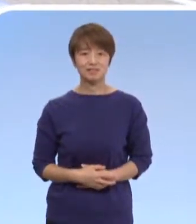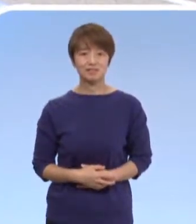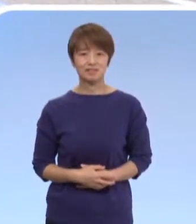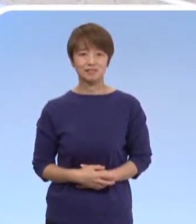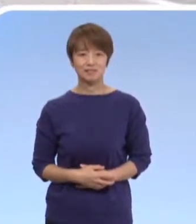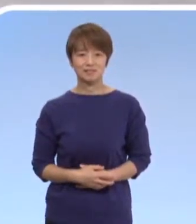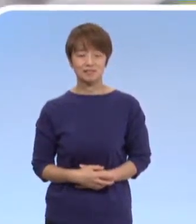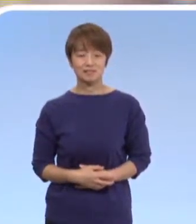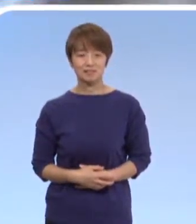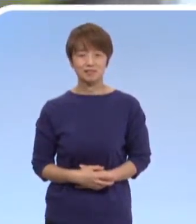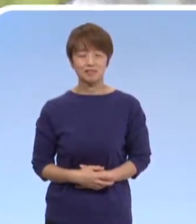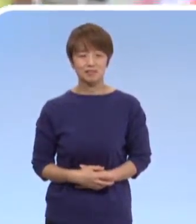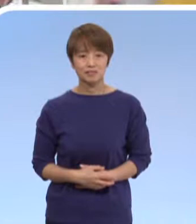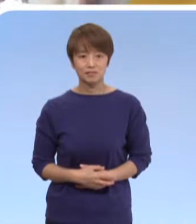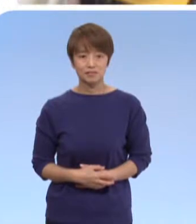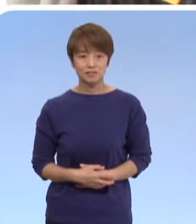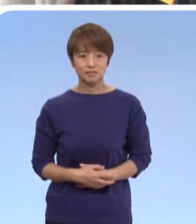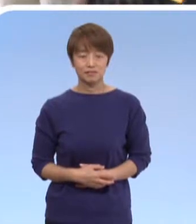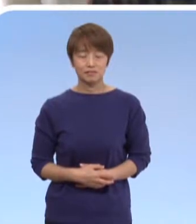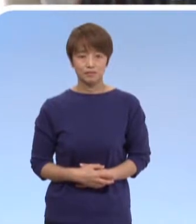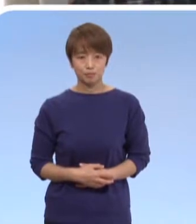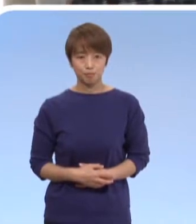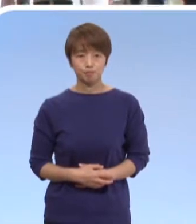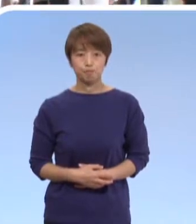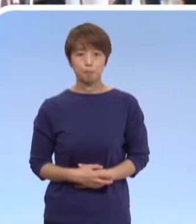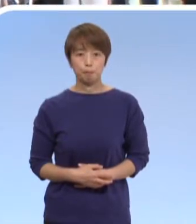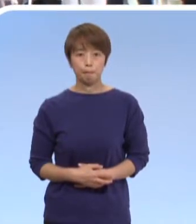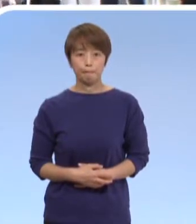ただけたら嬉しいなと思っています。はい、